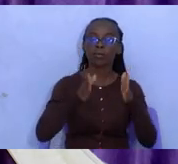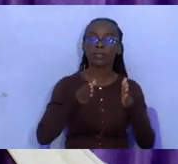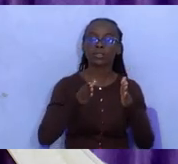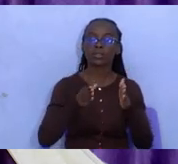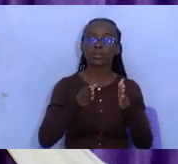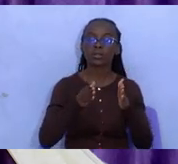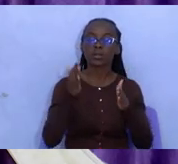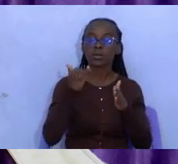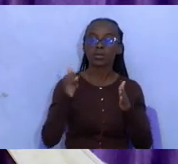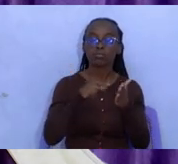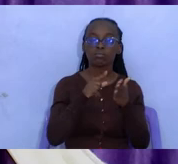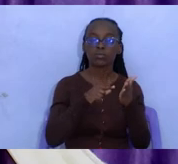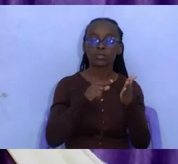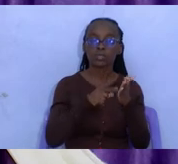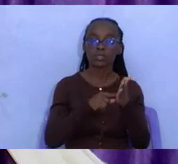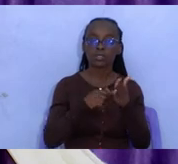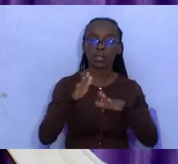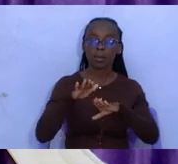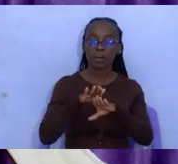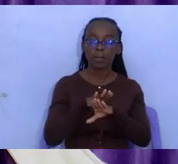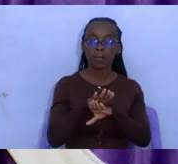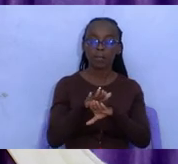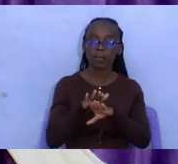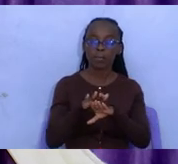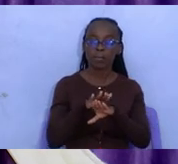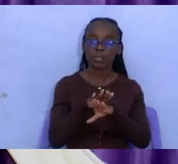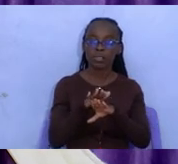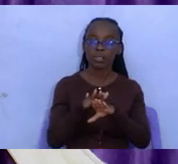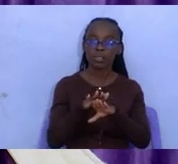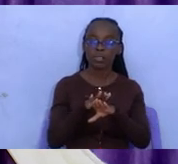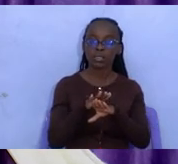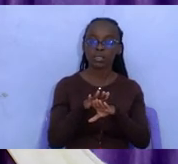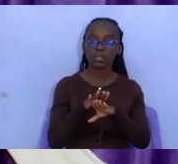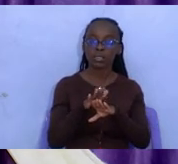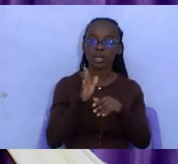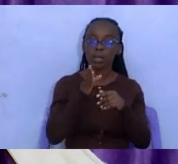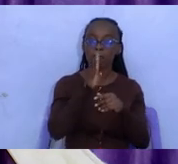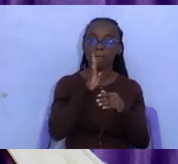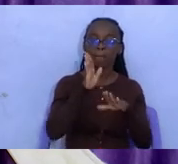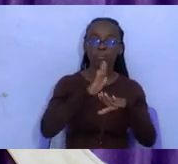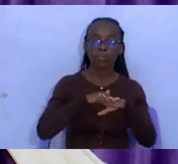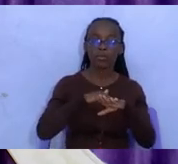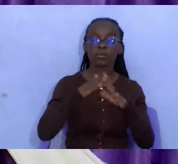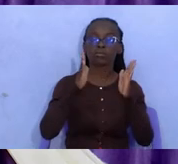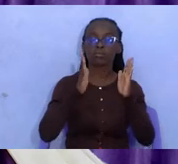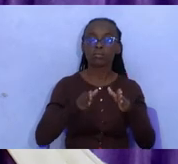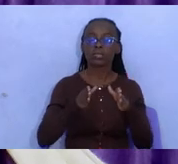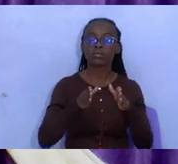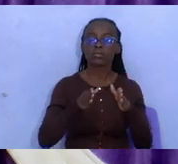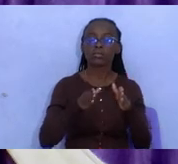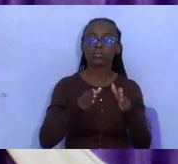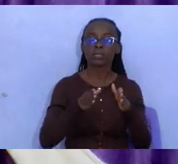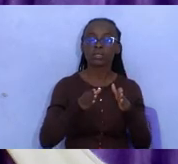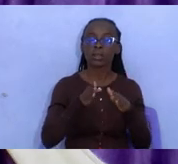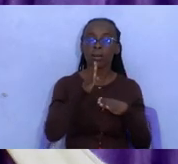Maana this is the basic. Hapa ndio mahali watu wa Mungu tunafaa kuanzia. Be a good person in the name of Jesus. Kuwa